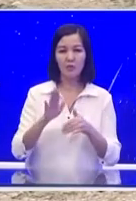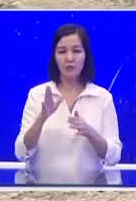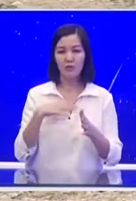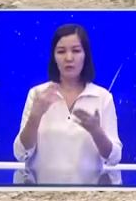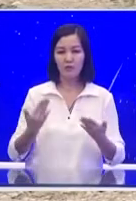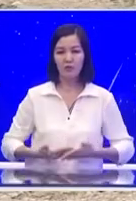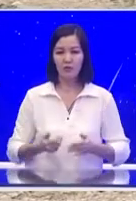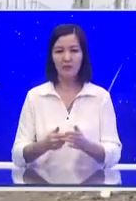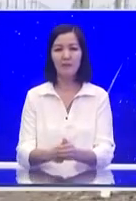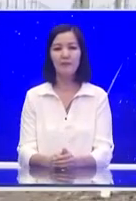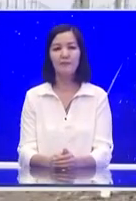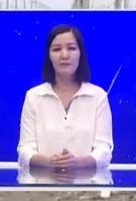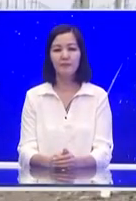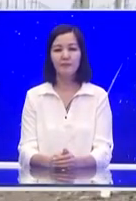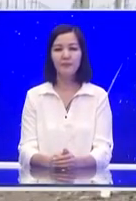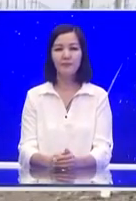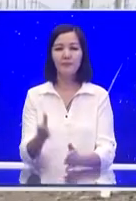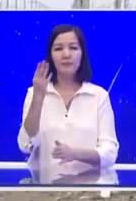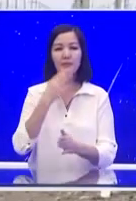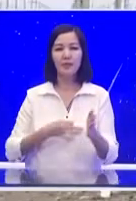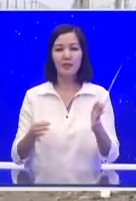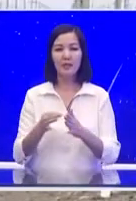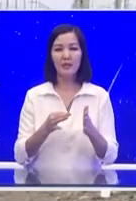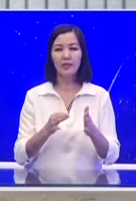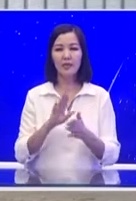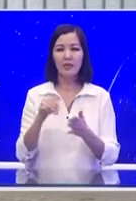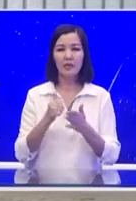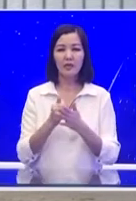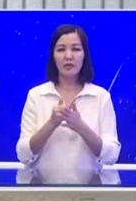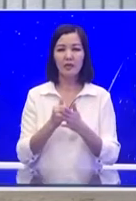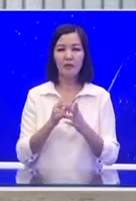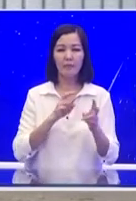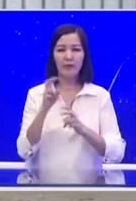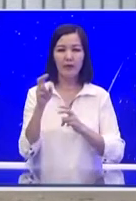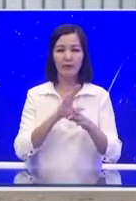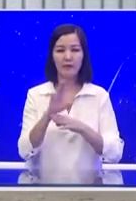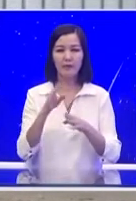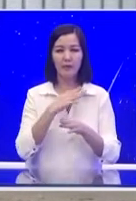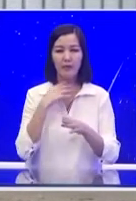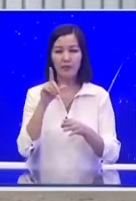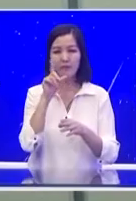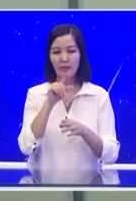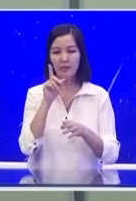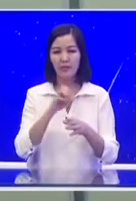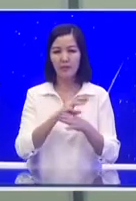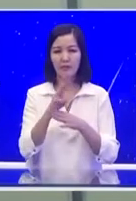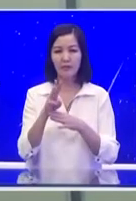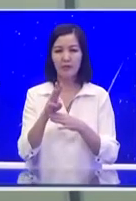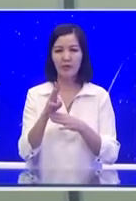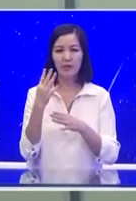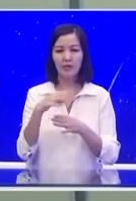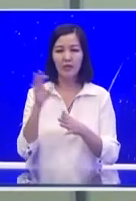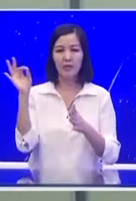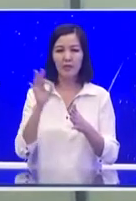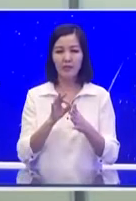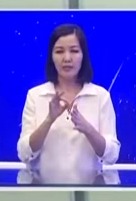жизни. Отметим, Алматинская область является одним из основных производителей в стране мяса птицы. Она обеспечивает около